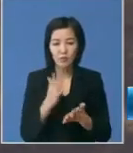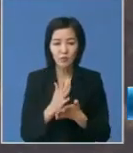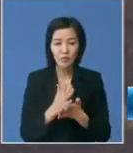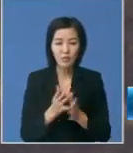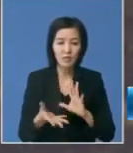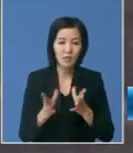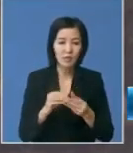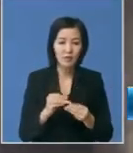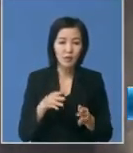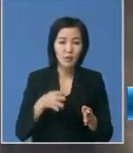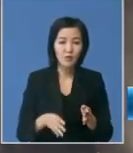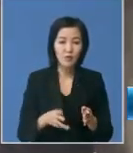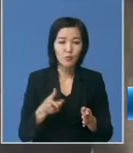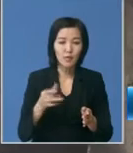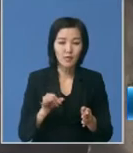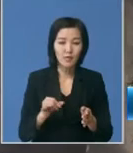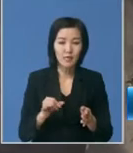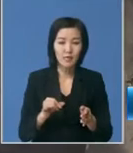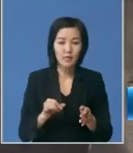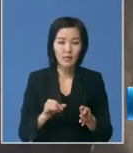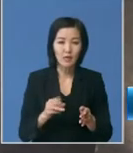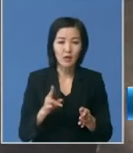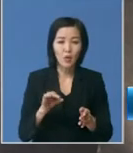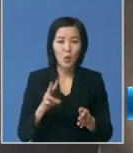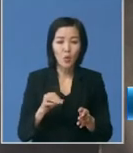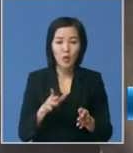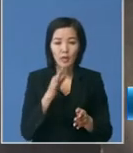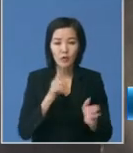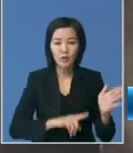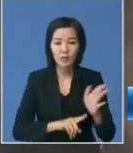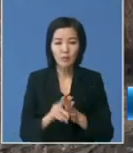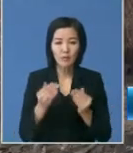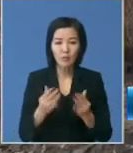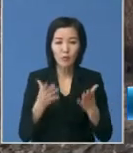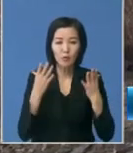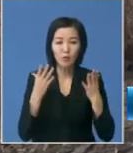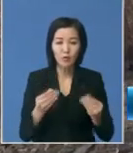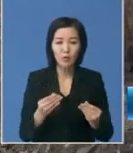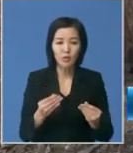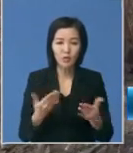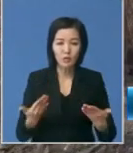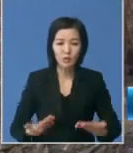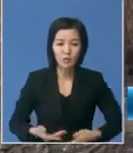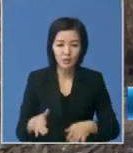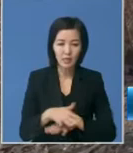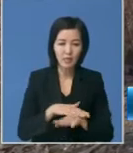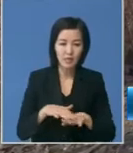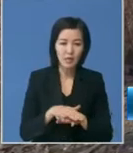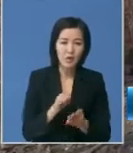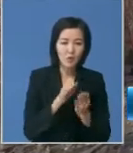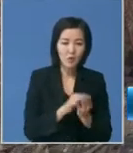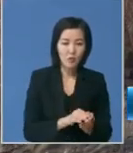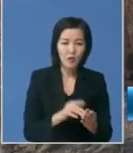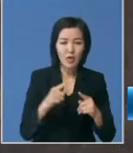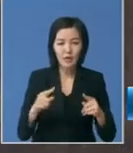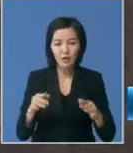аумағы 4000 гектарға жуық. Бұнда қола дәуірінен бастап біздің заманымызға дейін жеткен қоныстар мен молалар бар. Сонымен